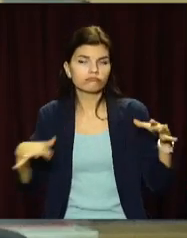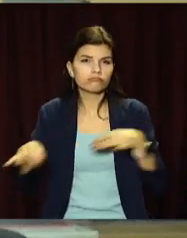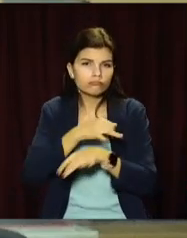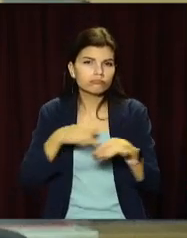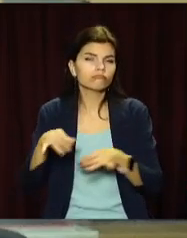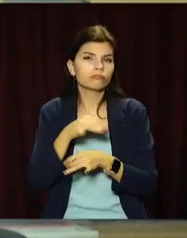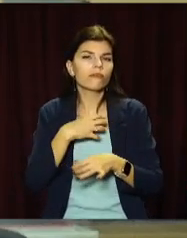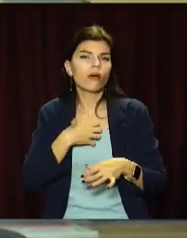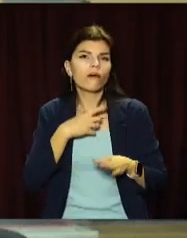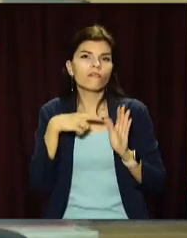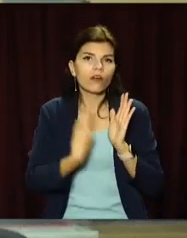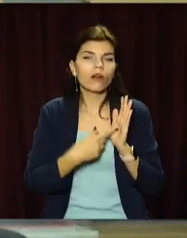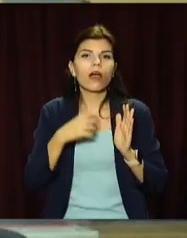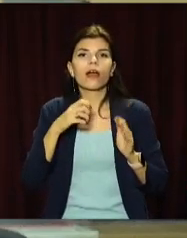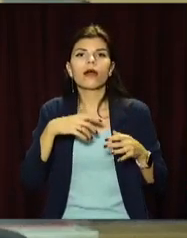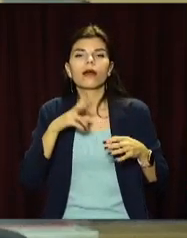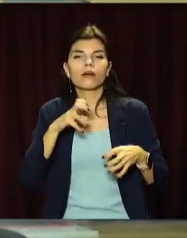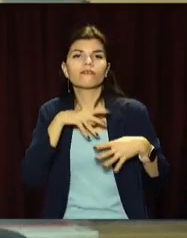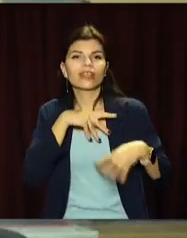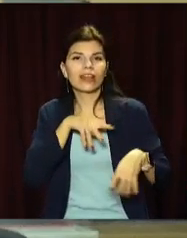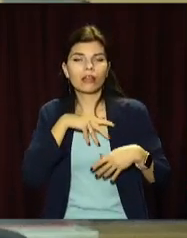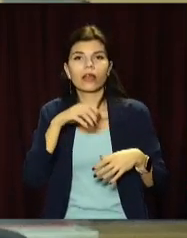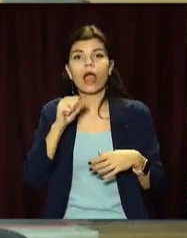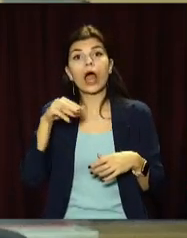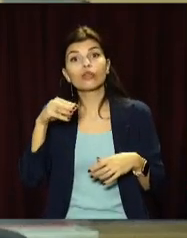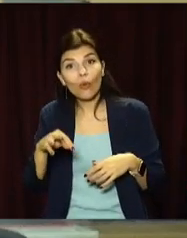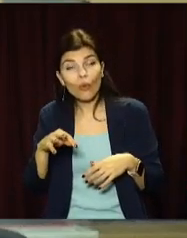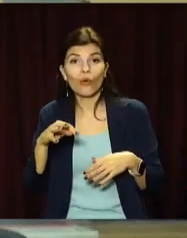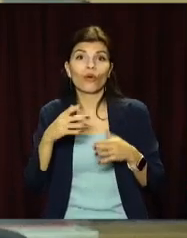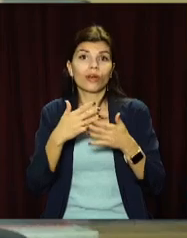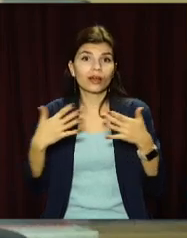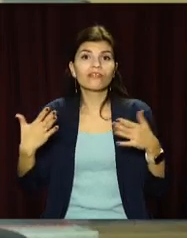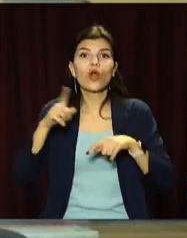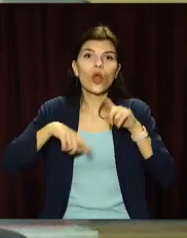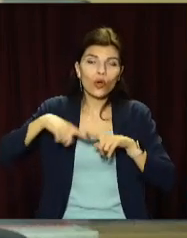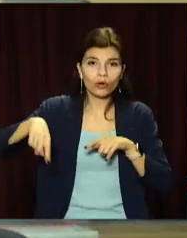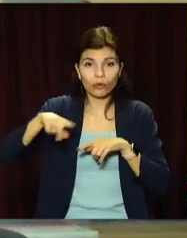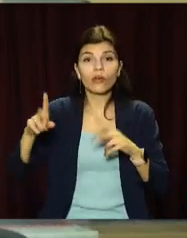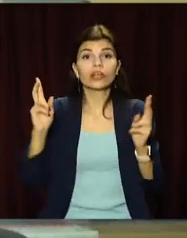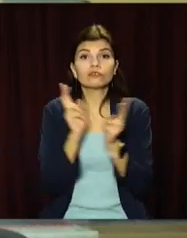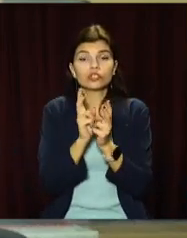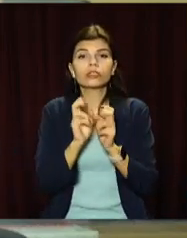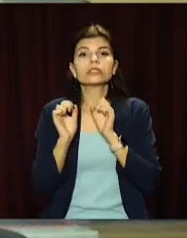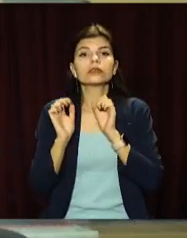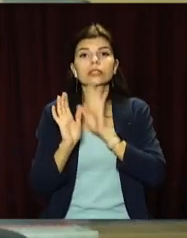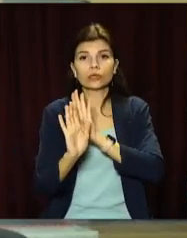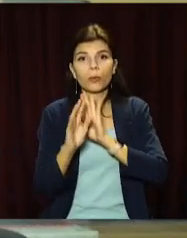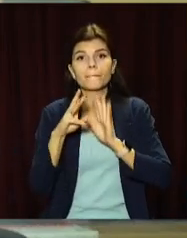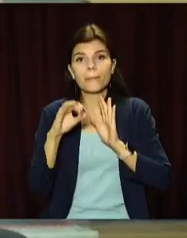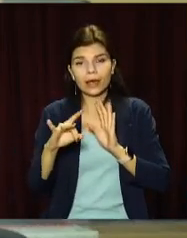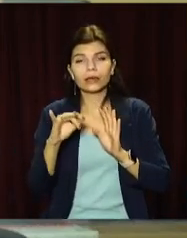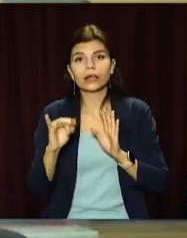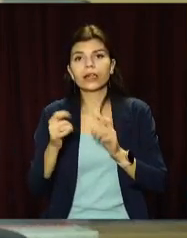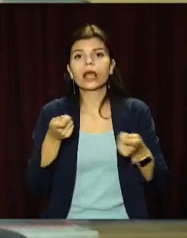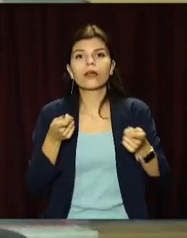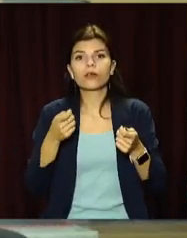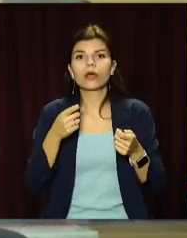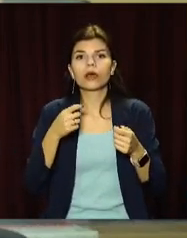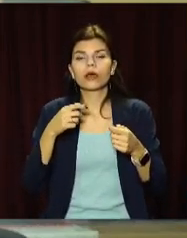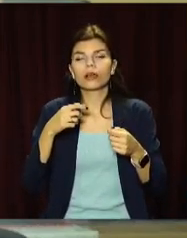актуальні питання ветеранів АТО та членів їхніх родин. У зустрічі взяли також участь заступники мера та керівники